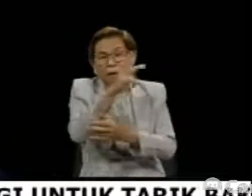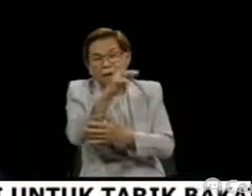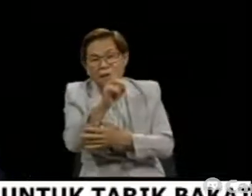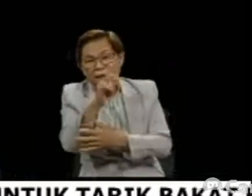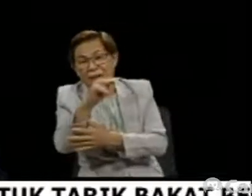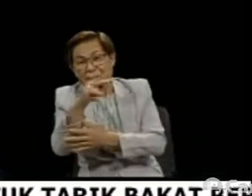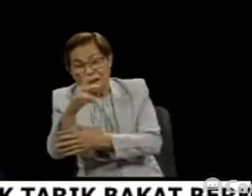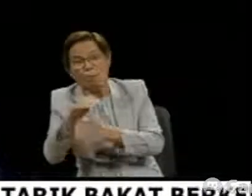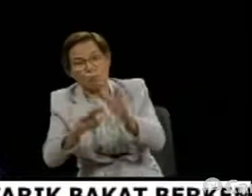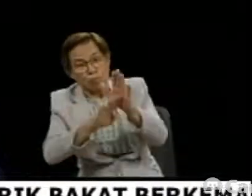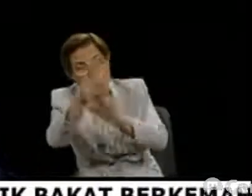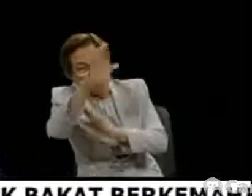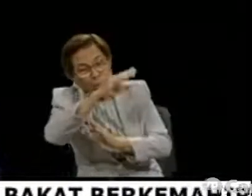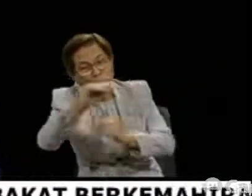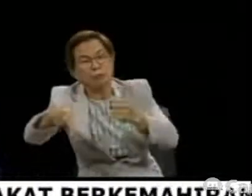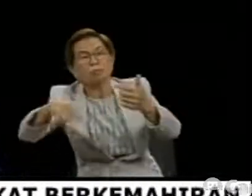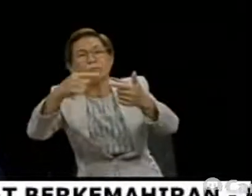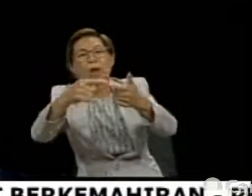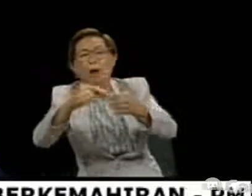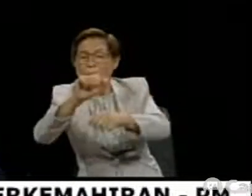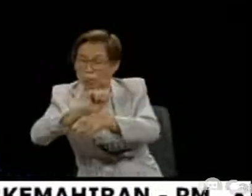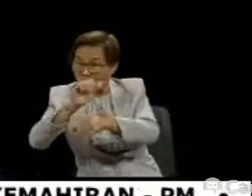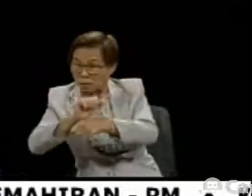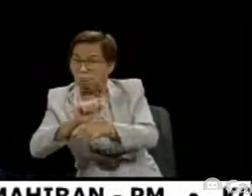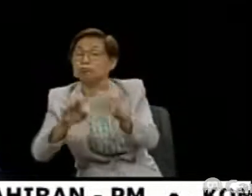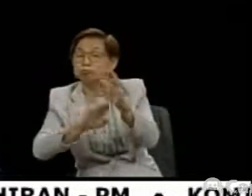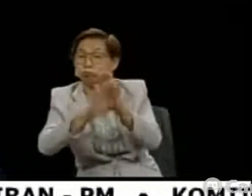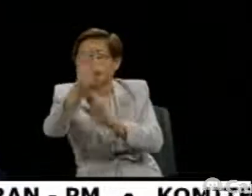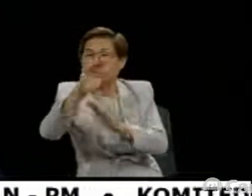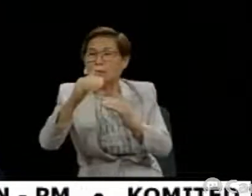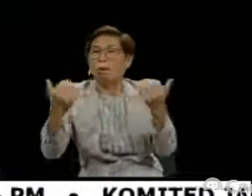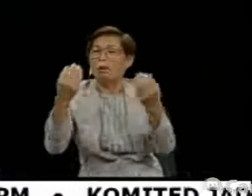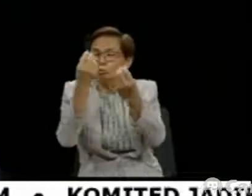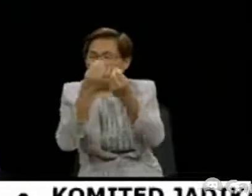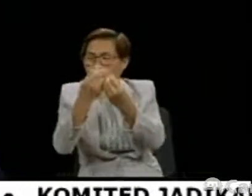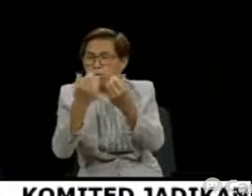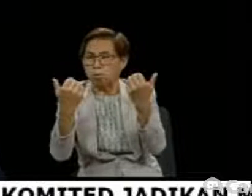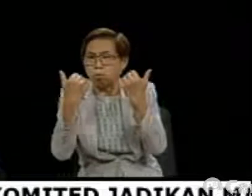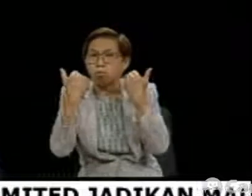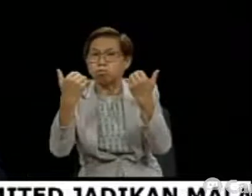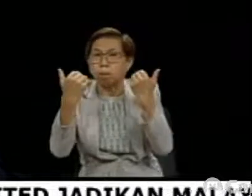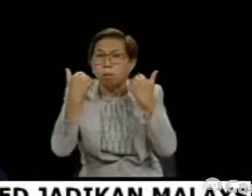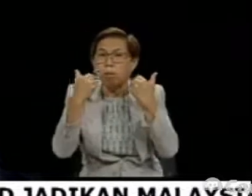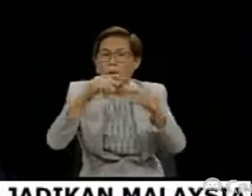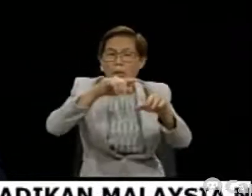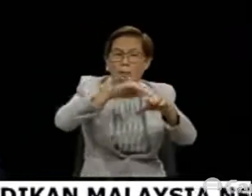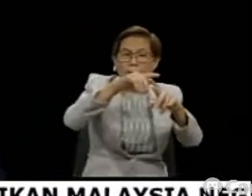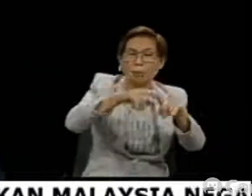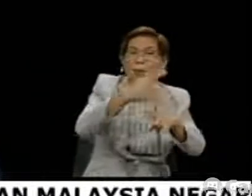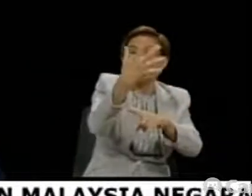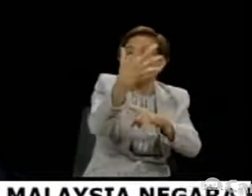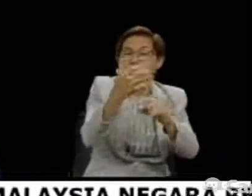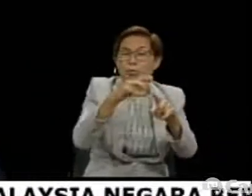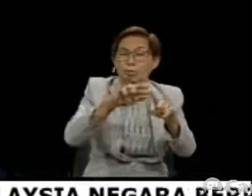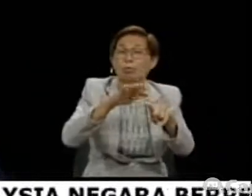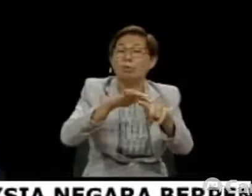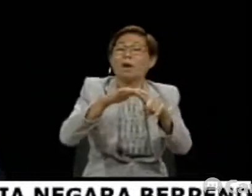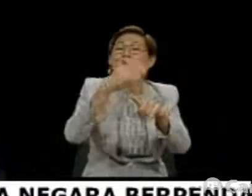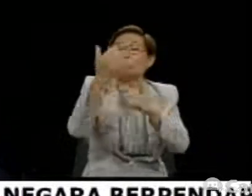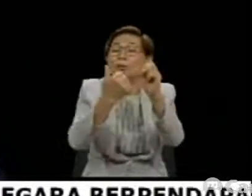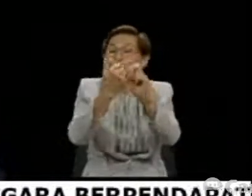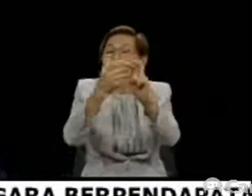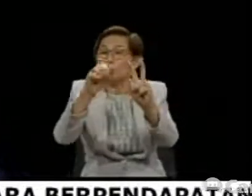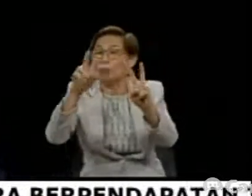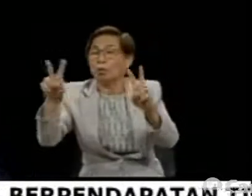tetap malah dari segi ke pekerjaan juga enggak ada pengangguran kita pada bulan Mei 2026 pada